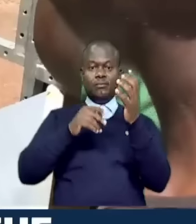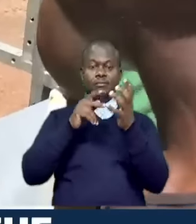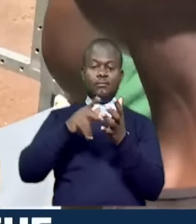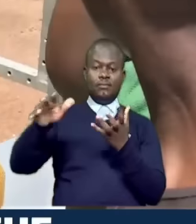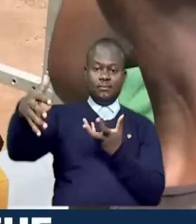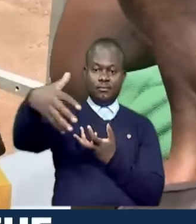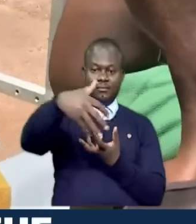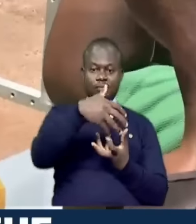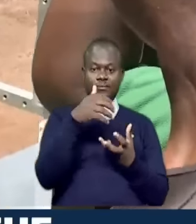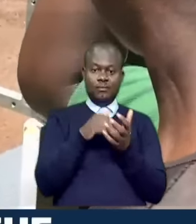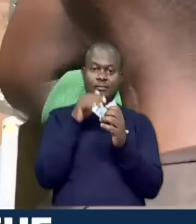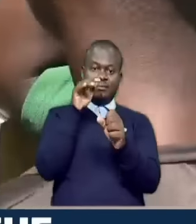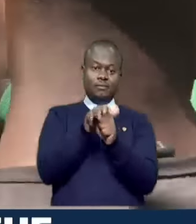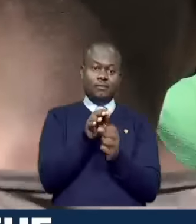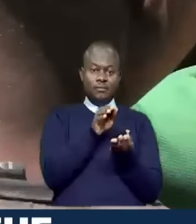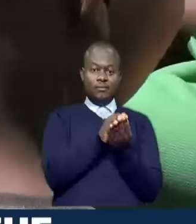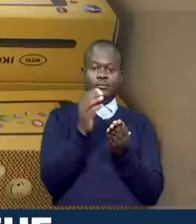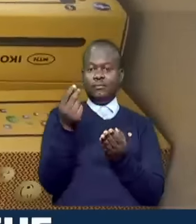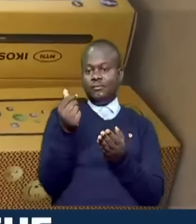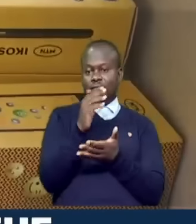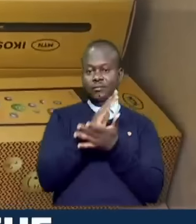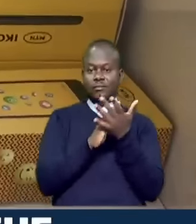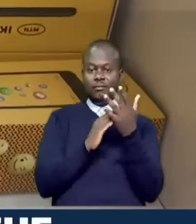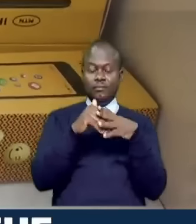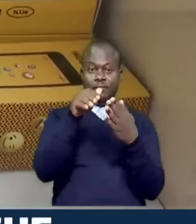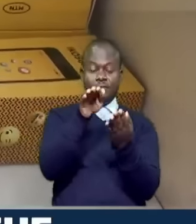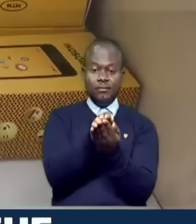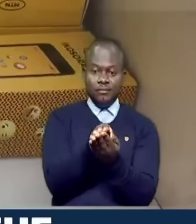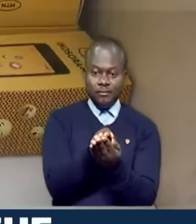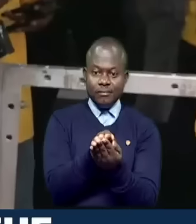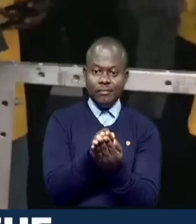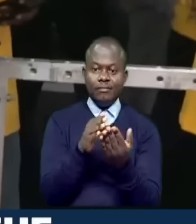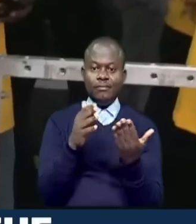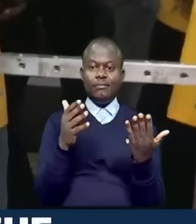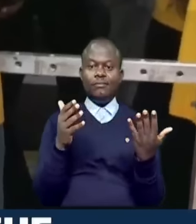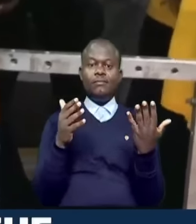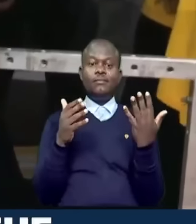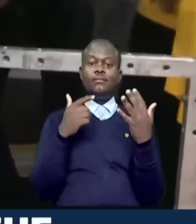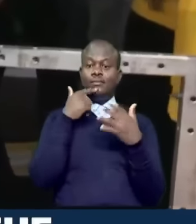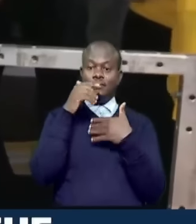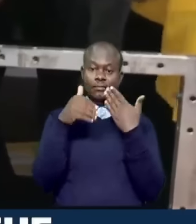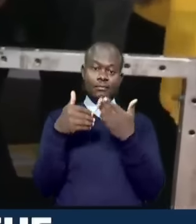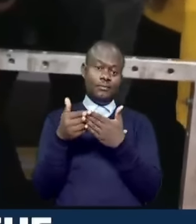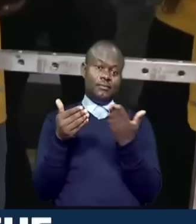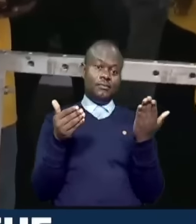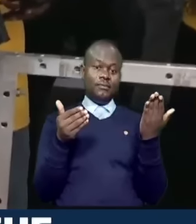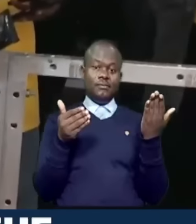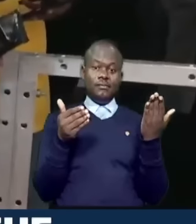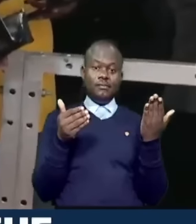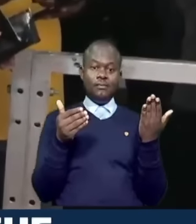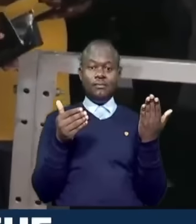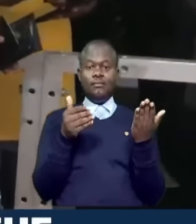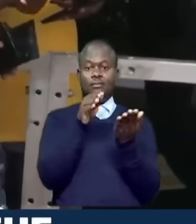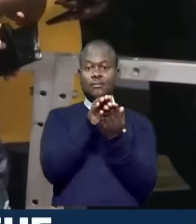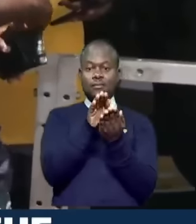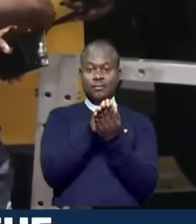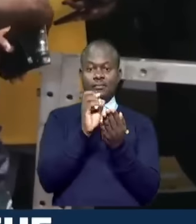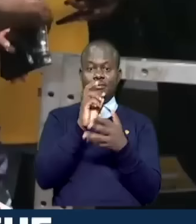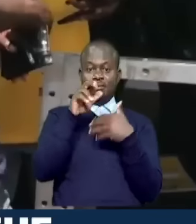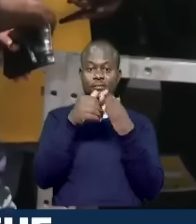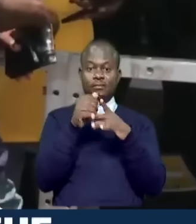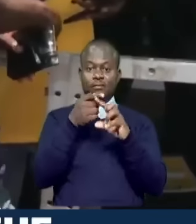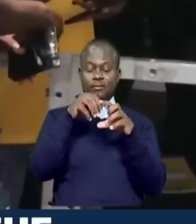cyane cyane nko kubika amafaranga hari igihe yabika kuri telefoni ukaba wanayakura ukayajyana kuri banke cyangwa ukayakura